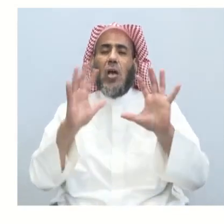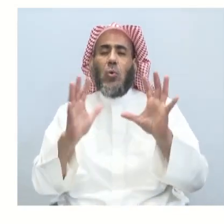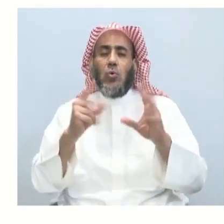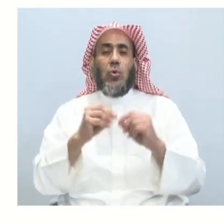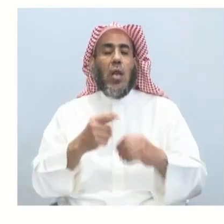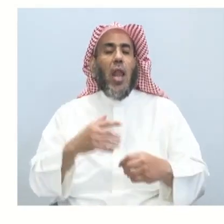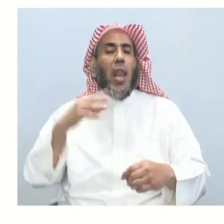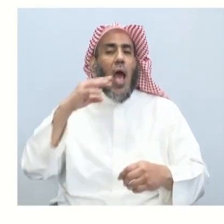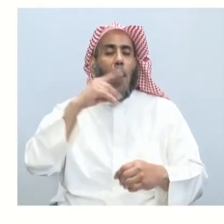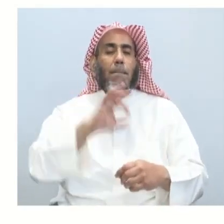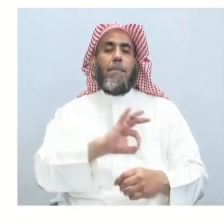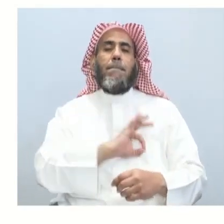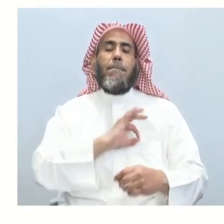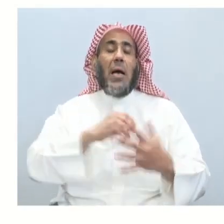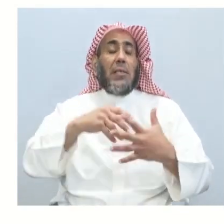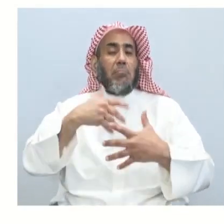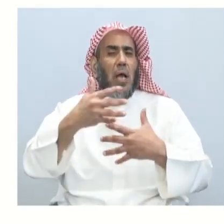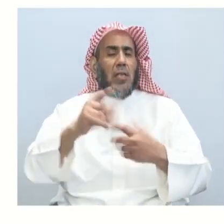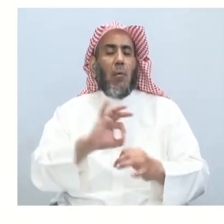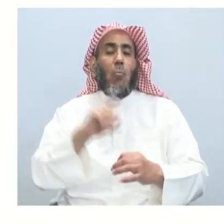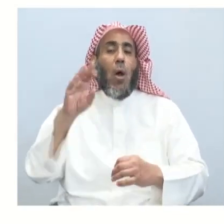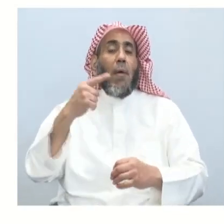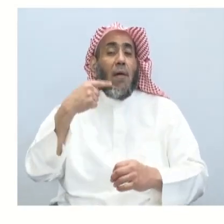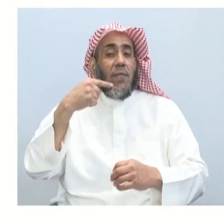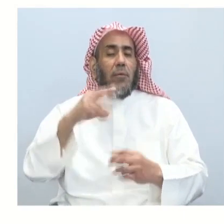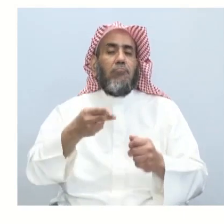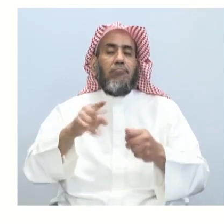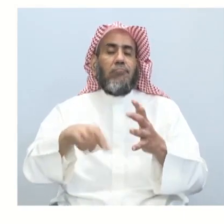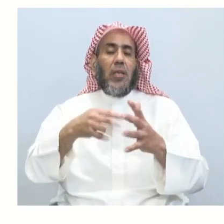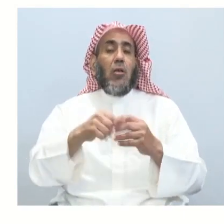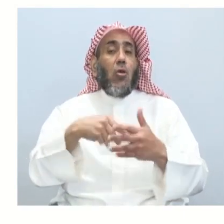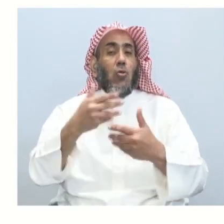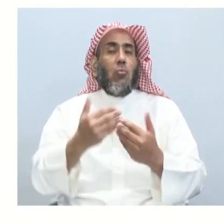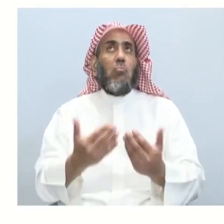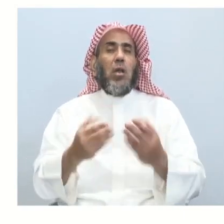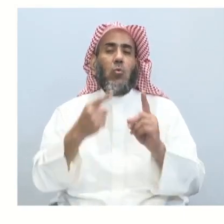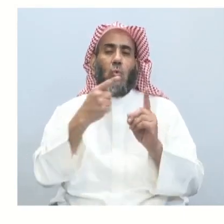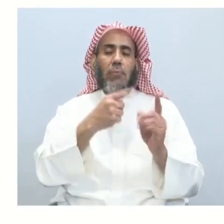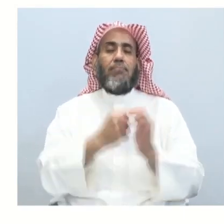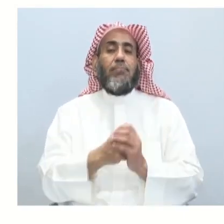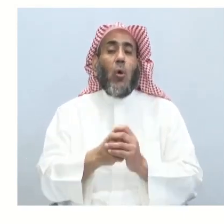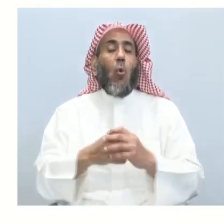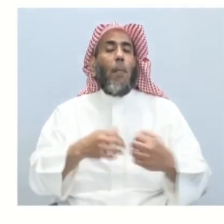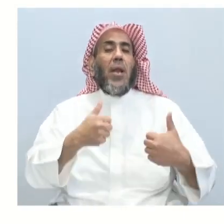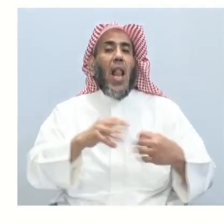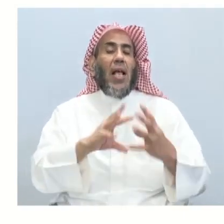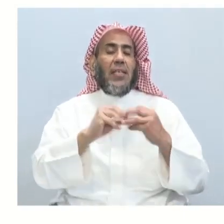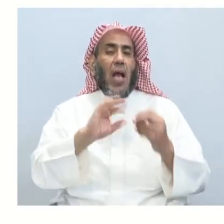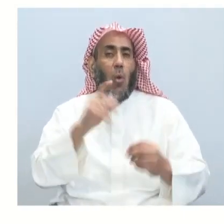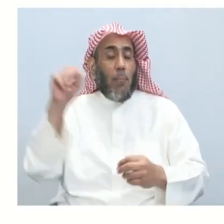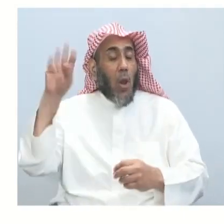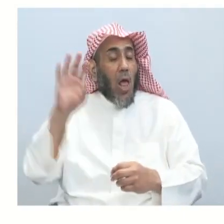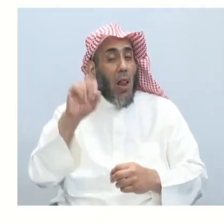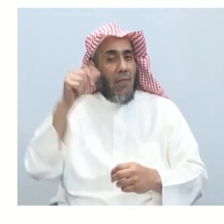فكان يعني ان اصبحت ك النغم المحبه في فمي في تكرارك ثم يدعو لها ايضا ومن الغزل المعنوي قول عبد الله